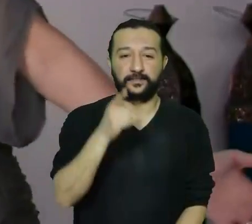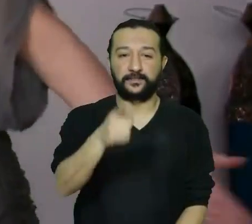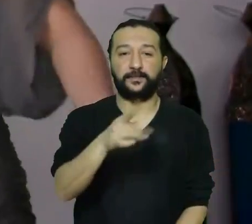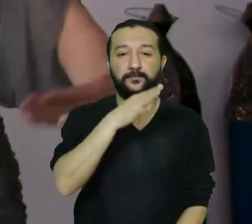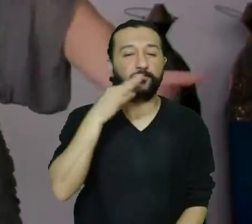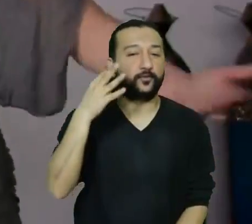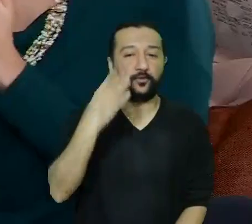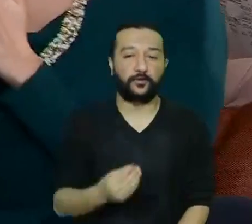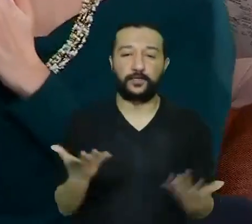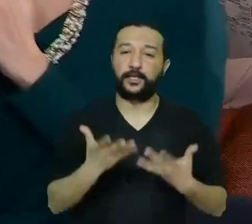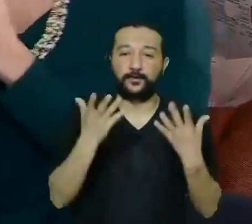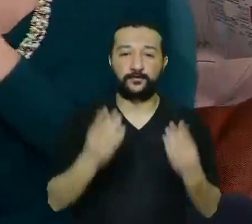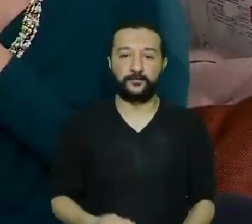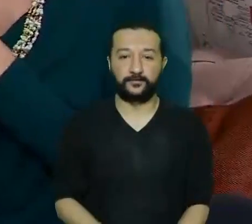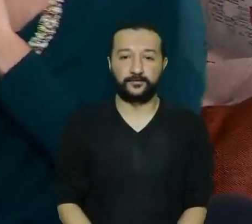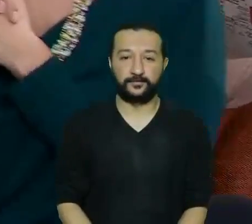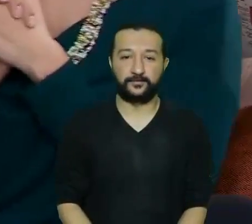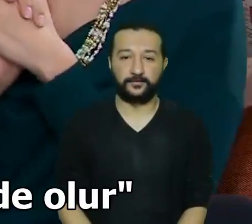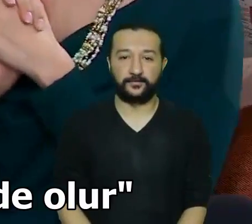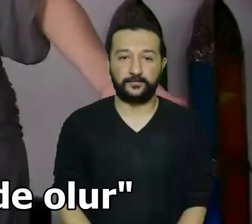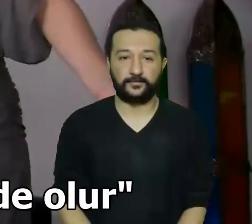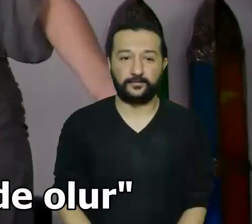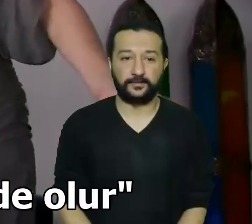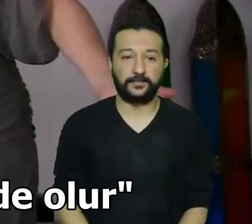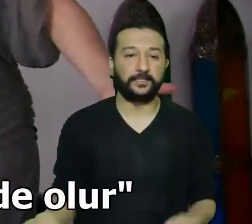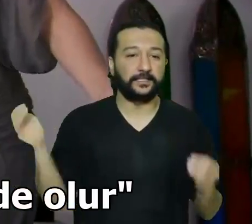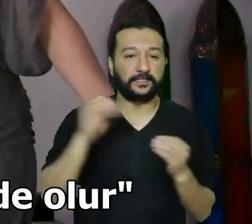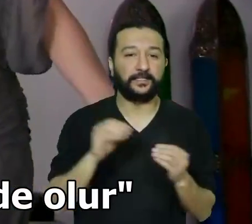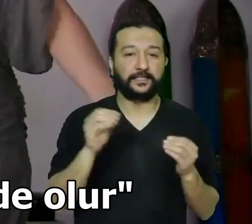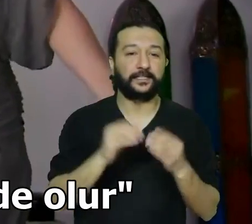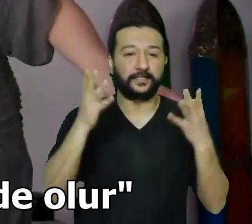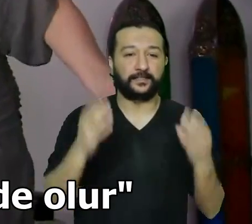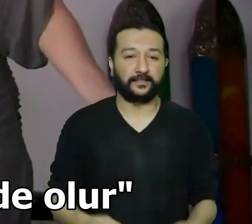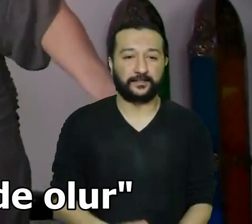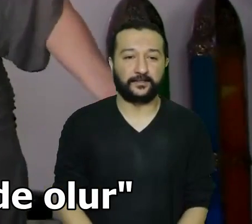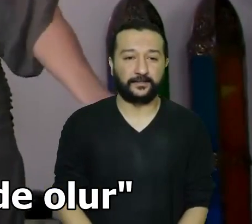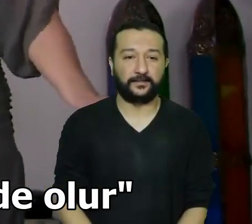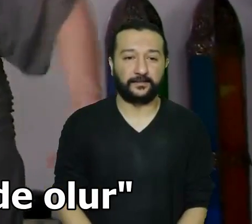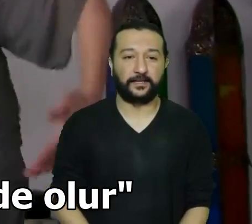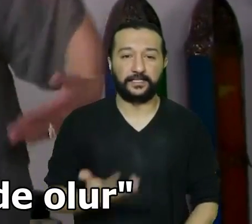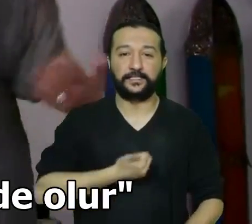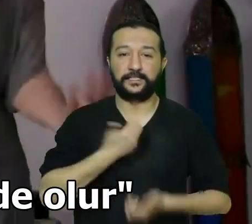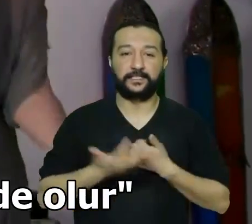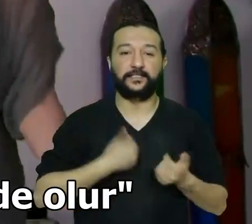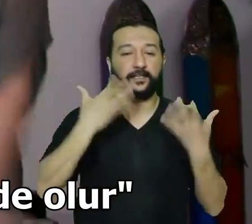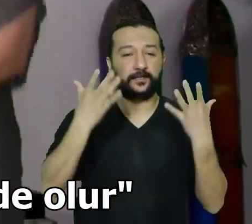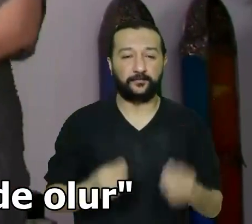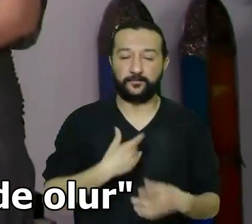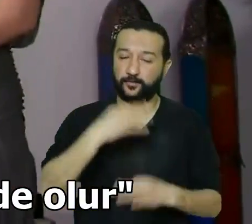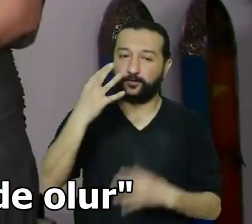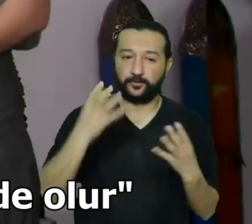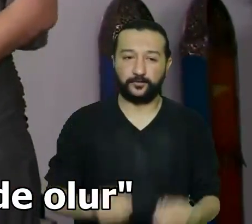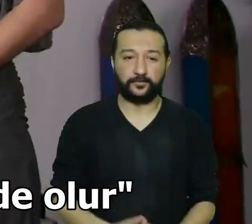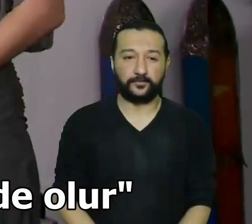Sen mutlu ol ne olur. İnim inim inlesem, acı